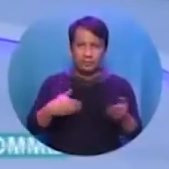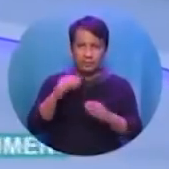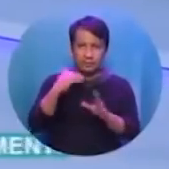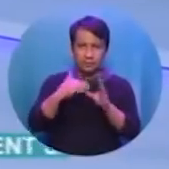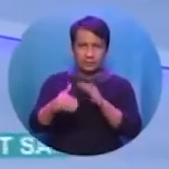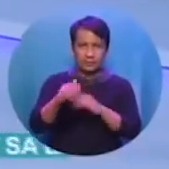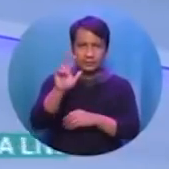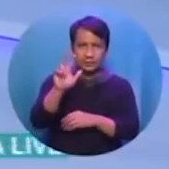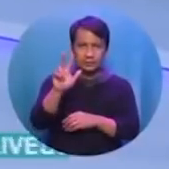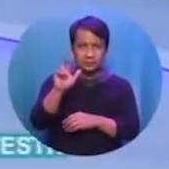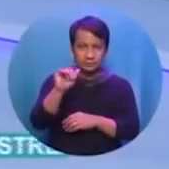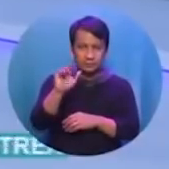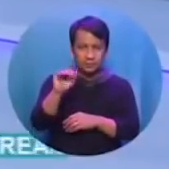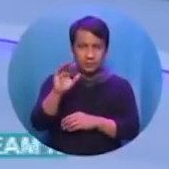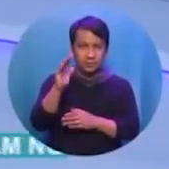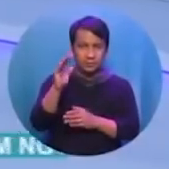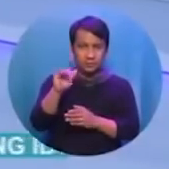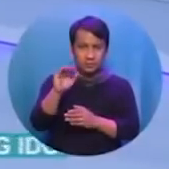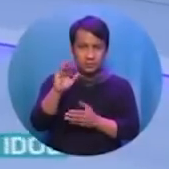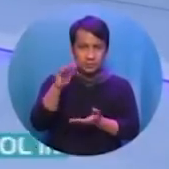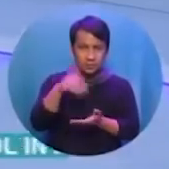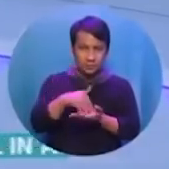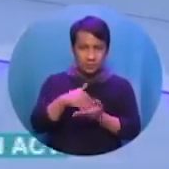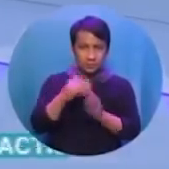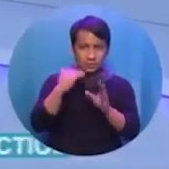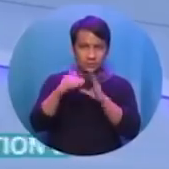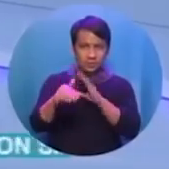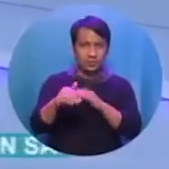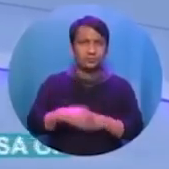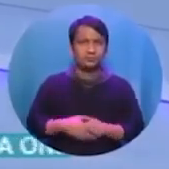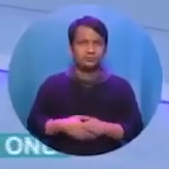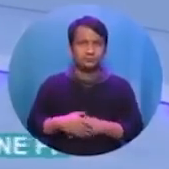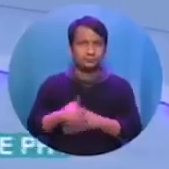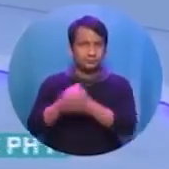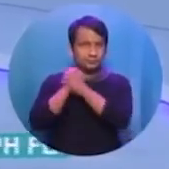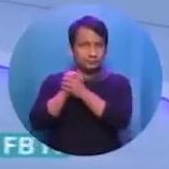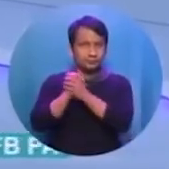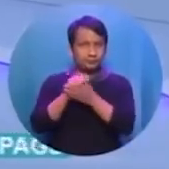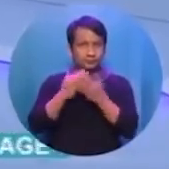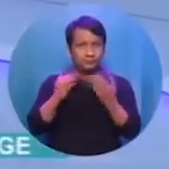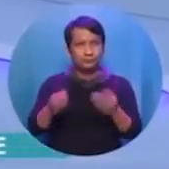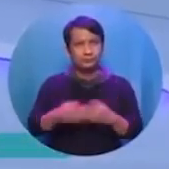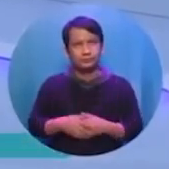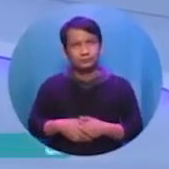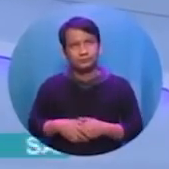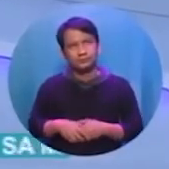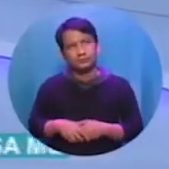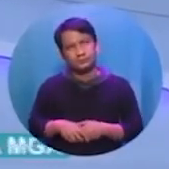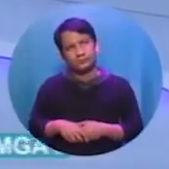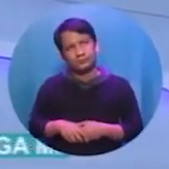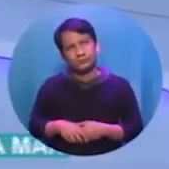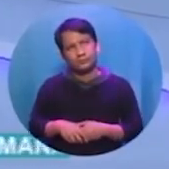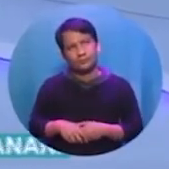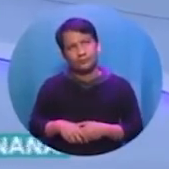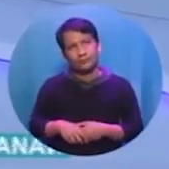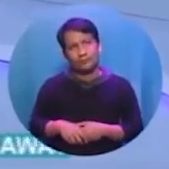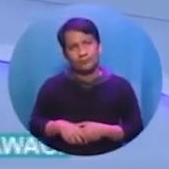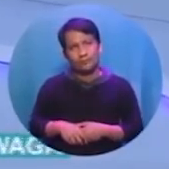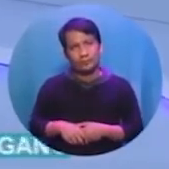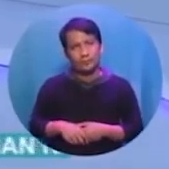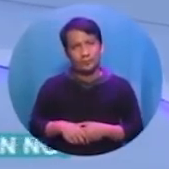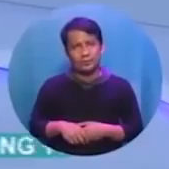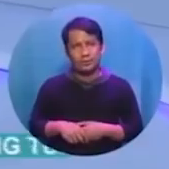3 p.m. darating na po sa inyo ang 15,000 pesos. Congratulations po, ma'am! Maraming salamat po. Wala nga naman po, ma'am.